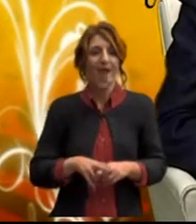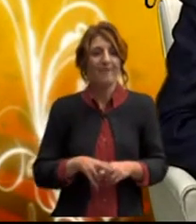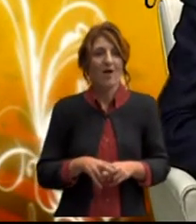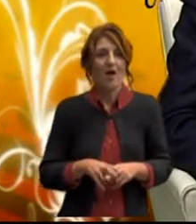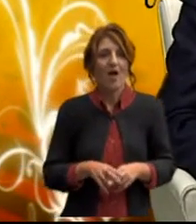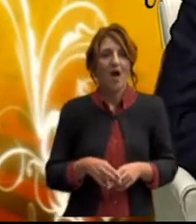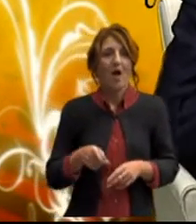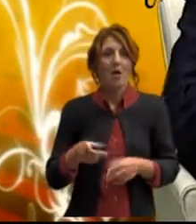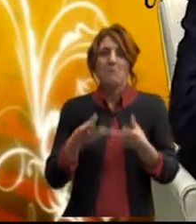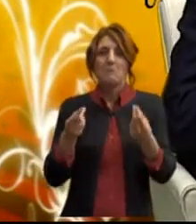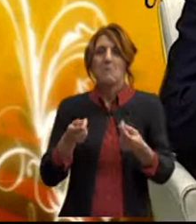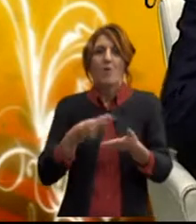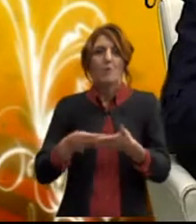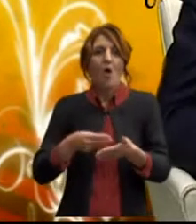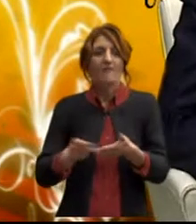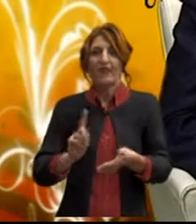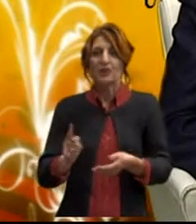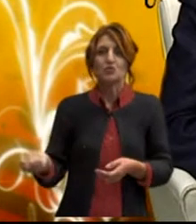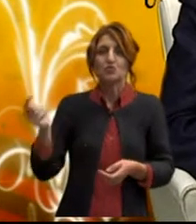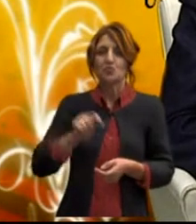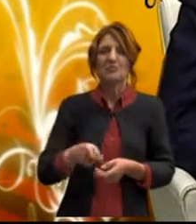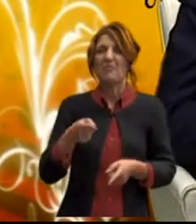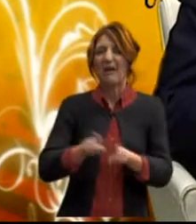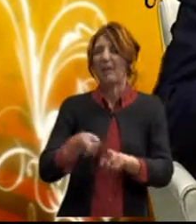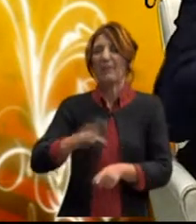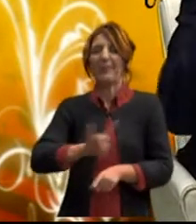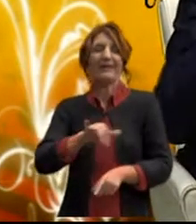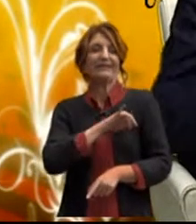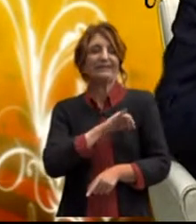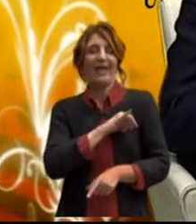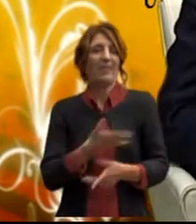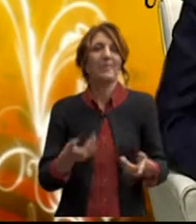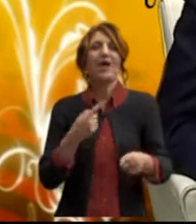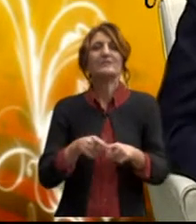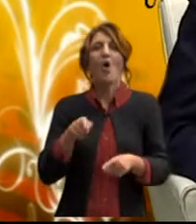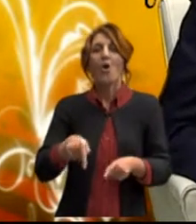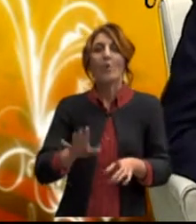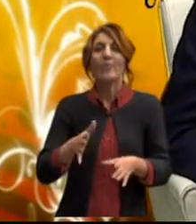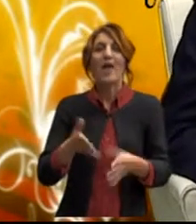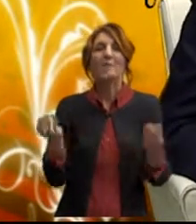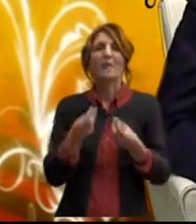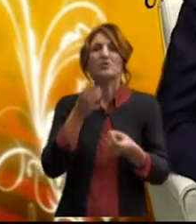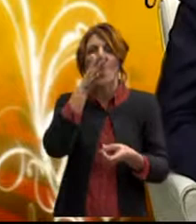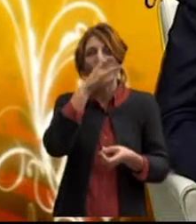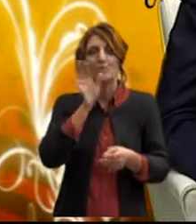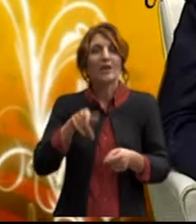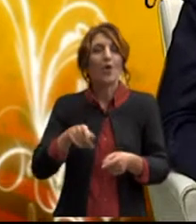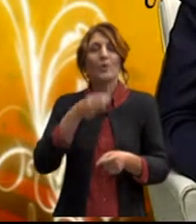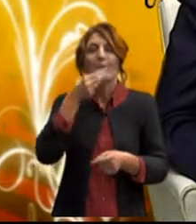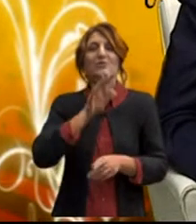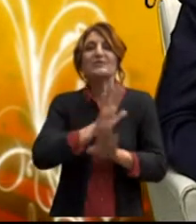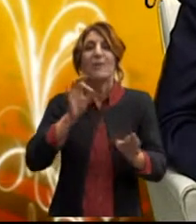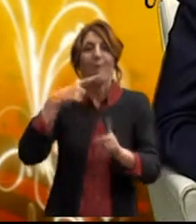mediji nam nisu došli jer mi nismo nikakvo crnilo pričali. Dakle, mi smo pričali kako da nam bude bolje, premda smo pozvali,